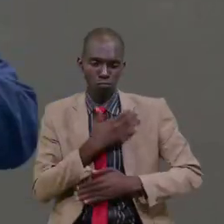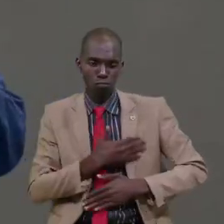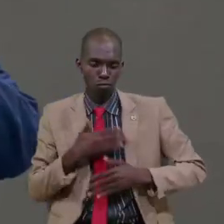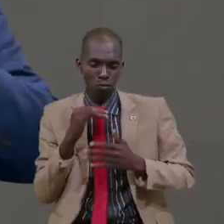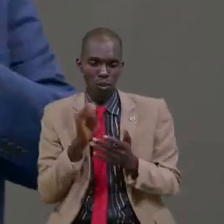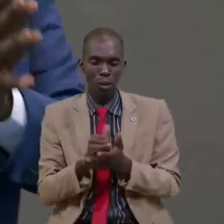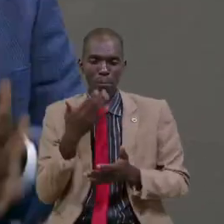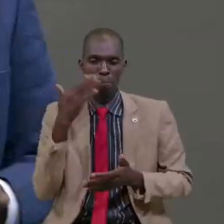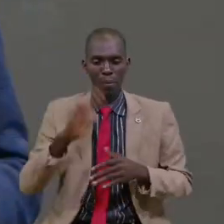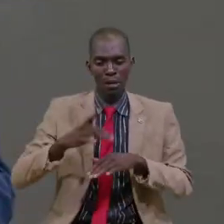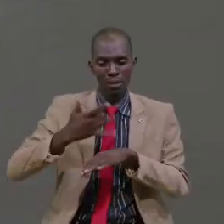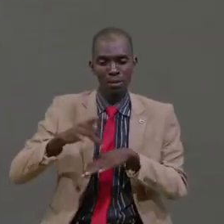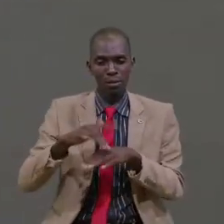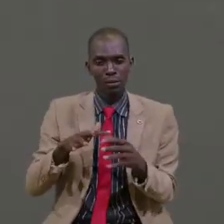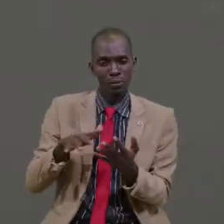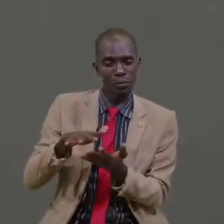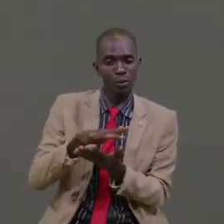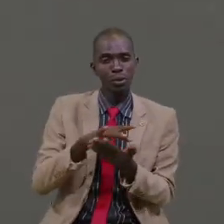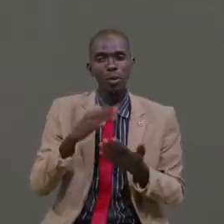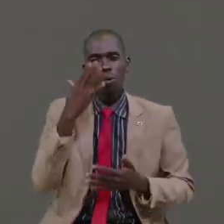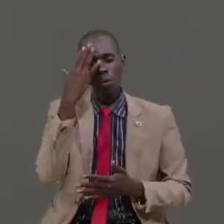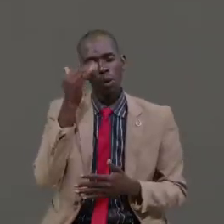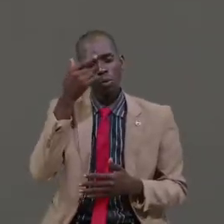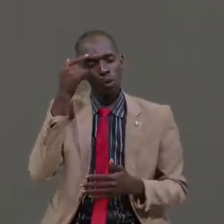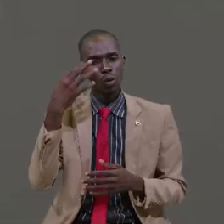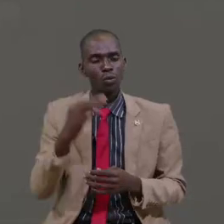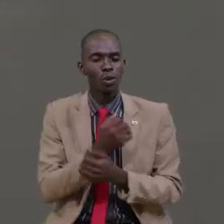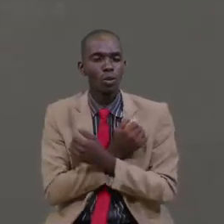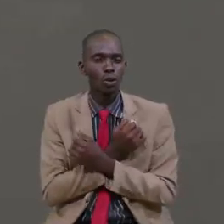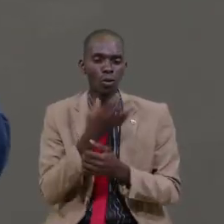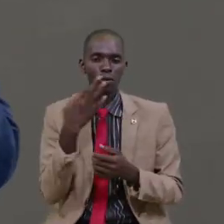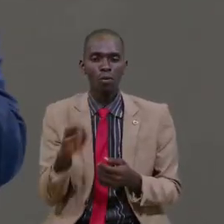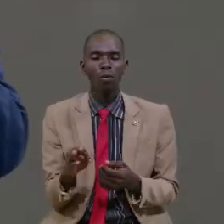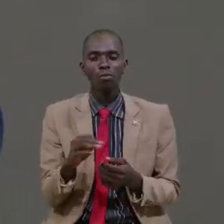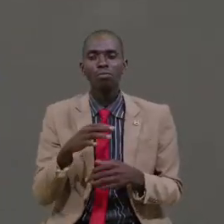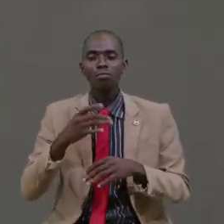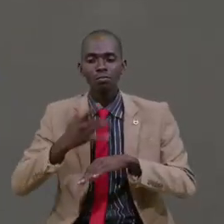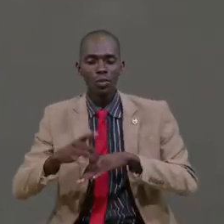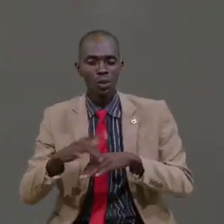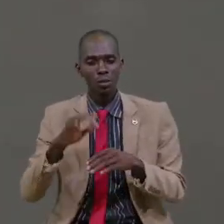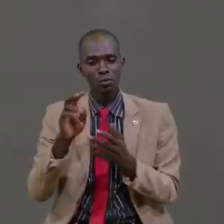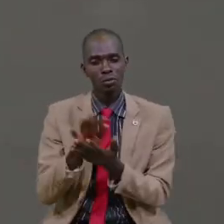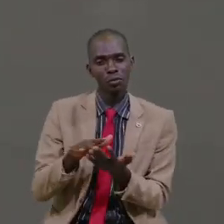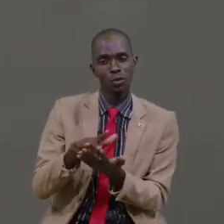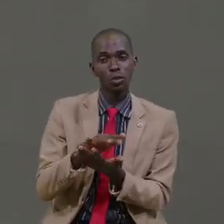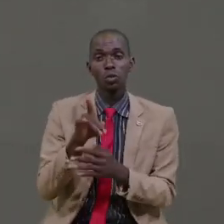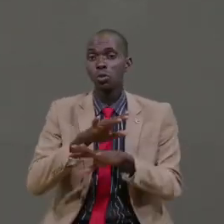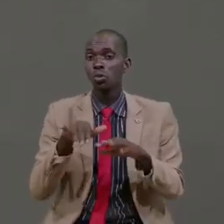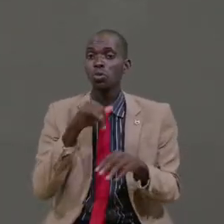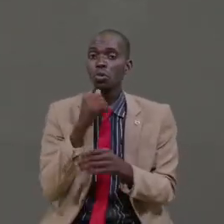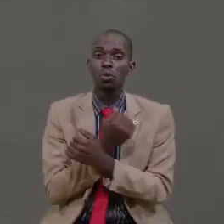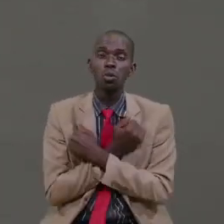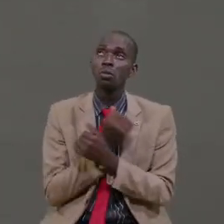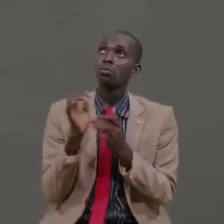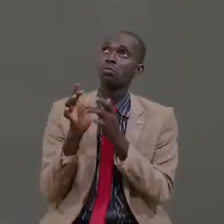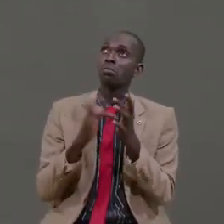de te balader sur cet écran-là parce qu'il y a l'amour de la pornographie. Tu n'aimes pas le Seigneur Jésus-Christ,